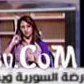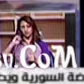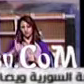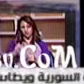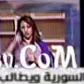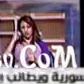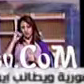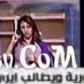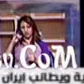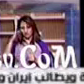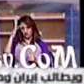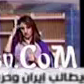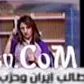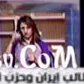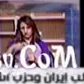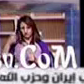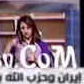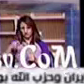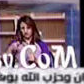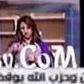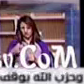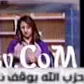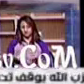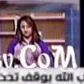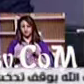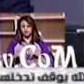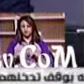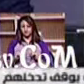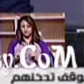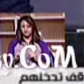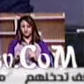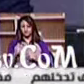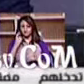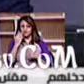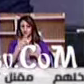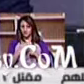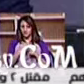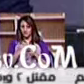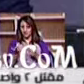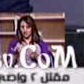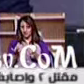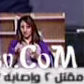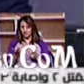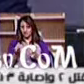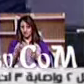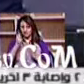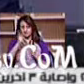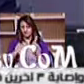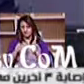استاذ عصام مساء الخير مساء الخير استاذ عمرو اهلا بك يعني اسباب اصدار هذه الوثيقه في هذا التوقيت استذ عصم